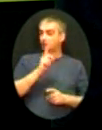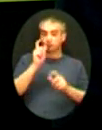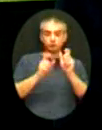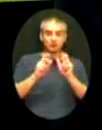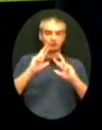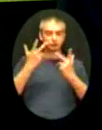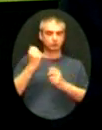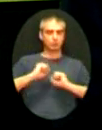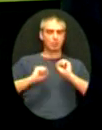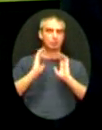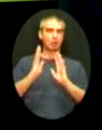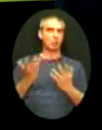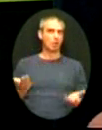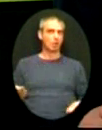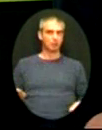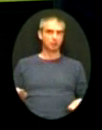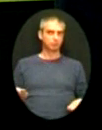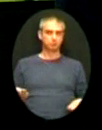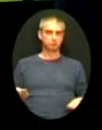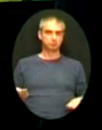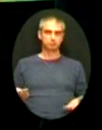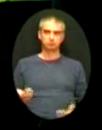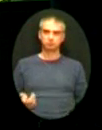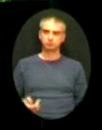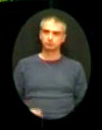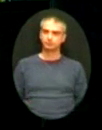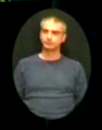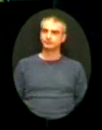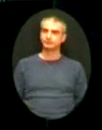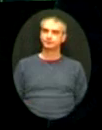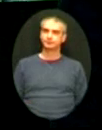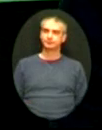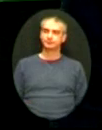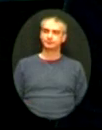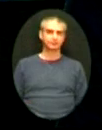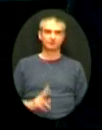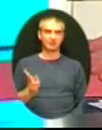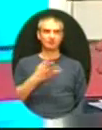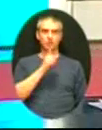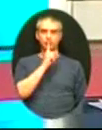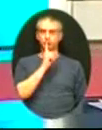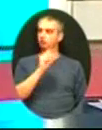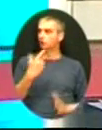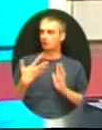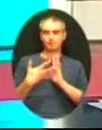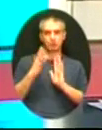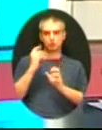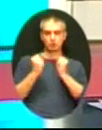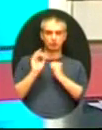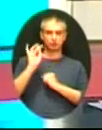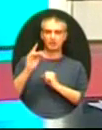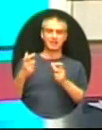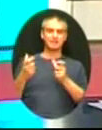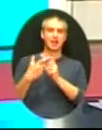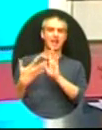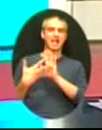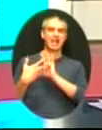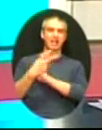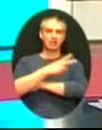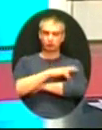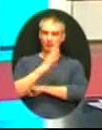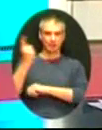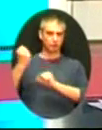ציבור יתנהגו כך, ואי אפשר לעבור את זה לסדר היום. יש גם ביקורת מאוד קשה על מח"ש, על הדרך שבה התנהלה